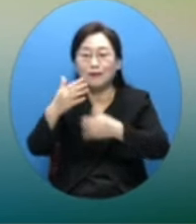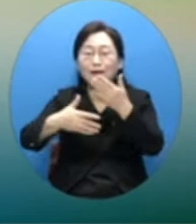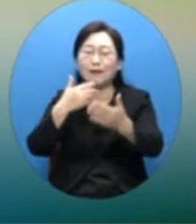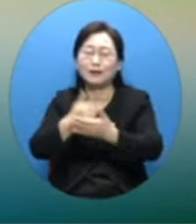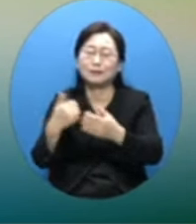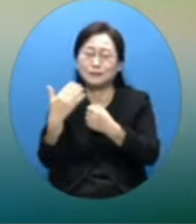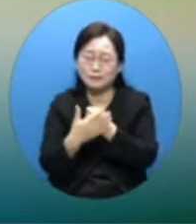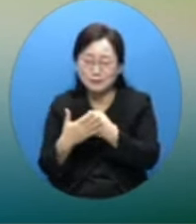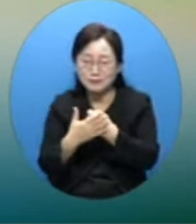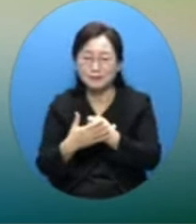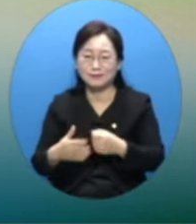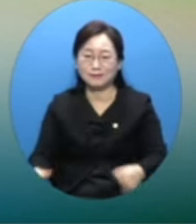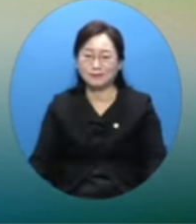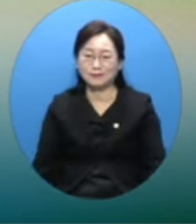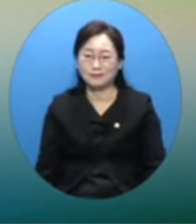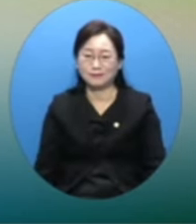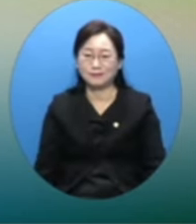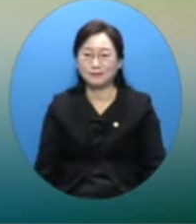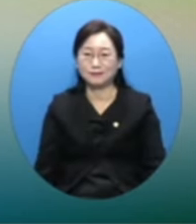은혜입니다.